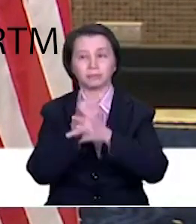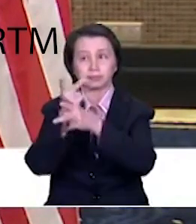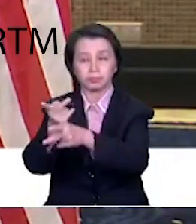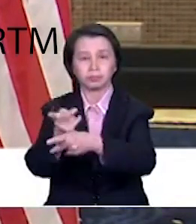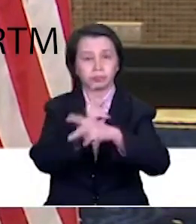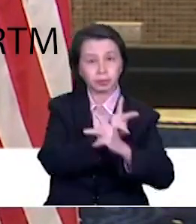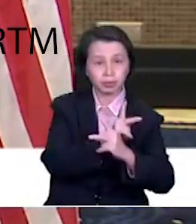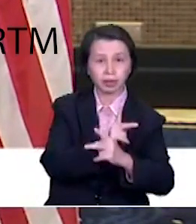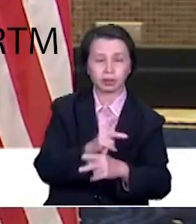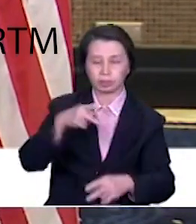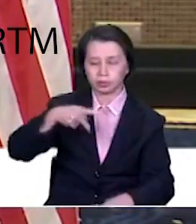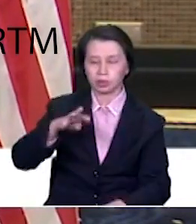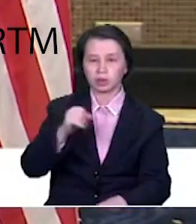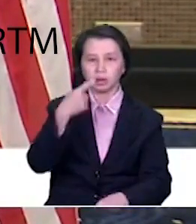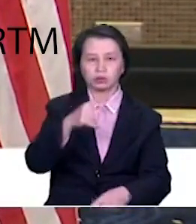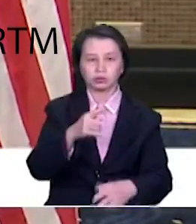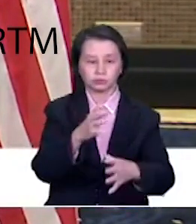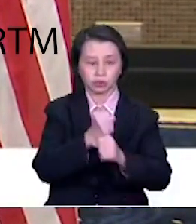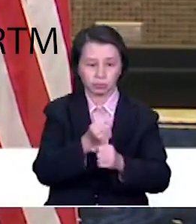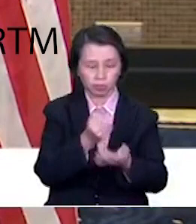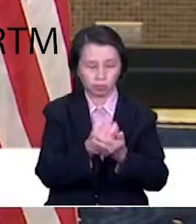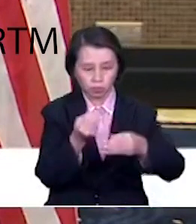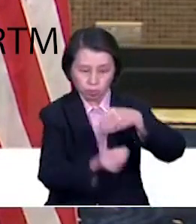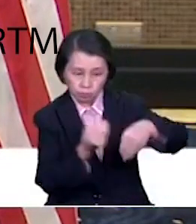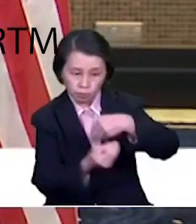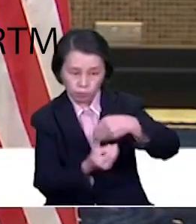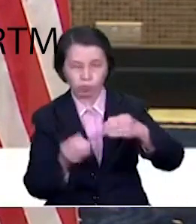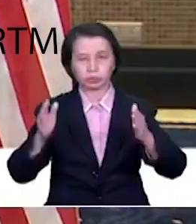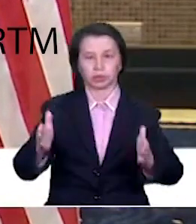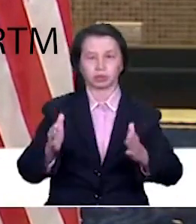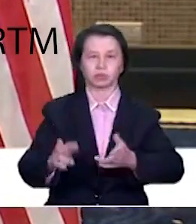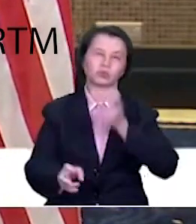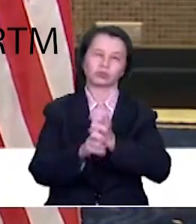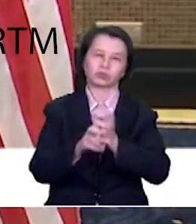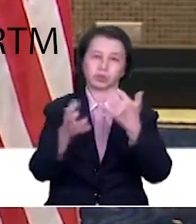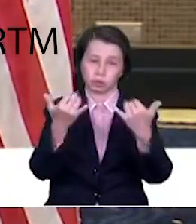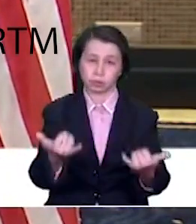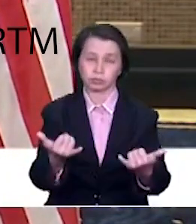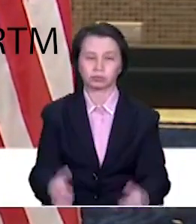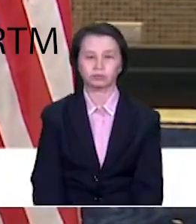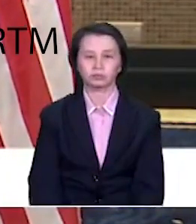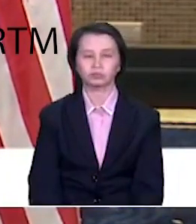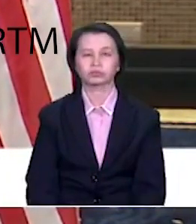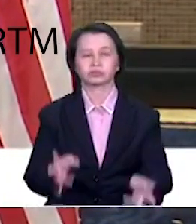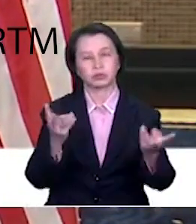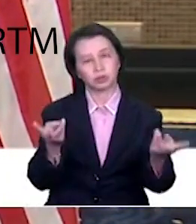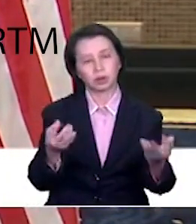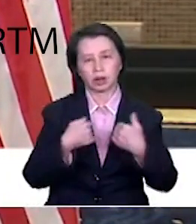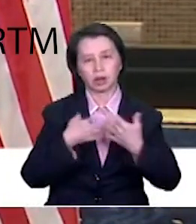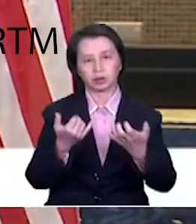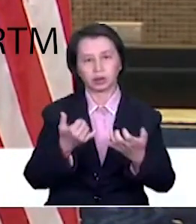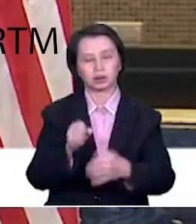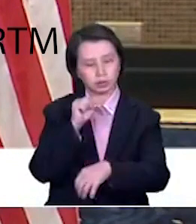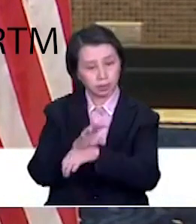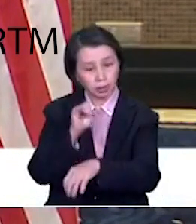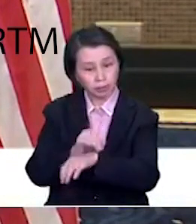dalam menguruskan aliran tunai mereka semasa tempoh yang mencabar ini. Walaupun saya juga ingin